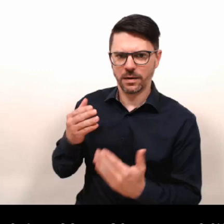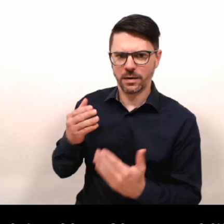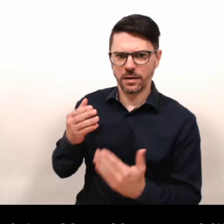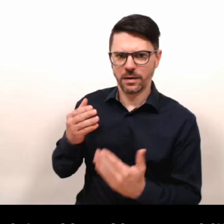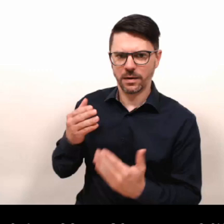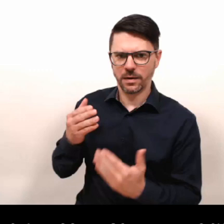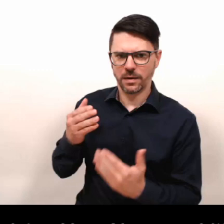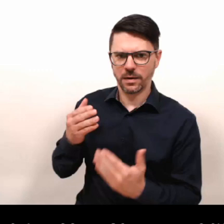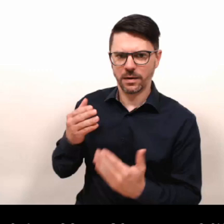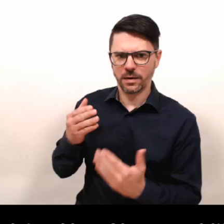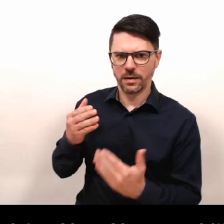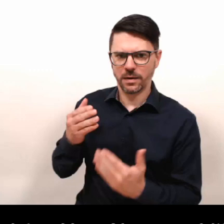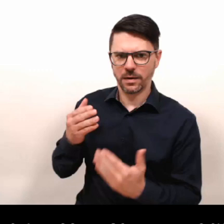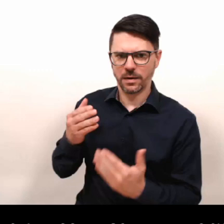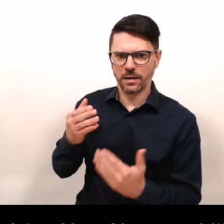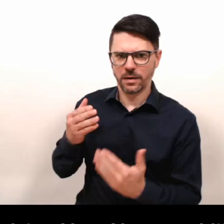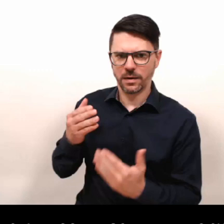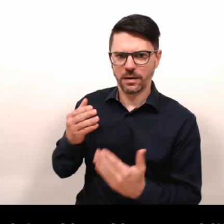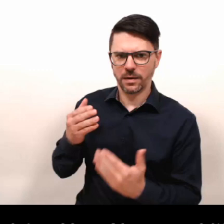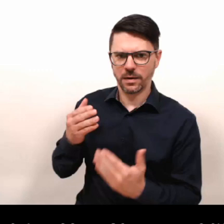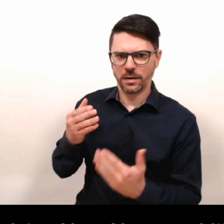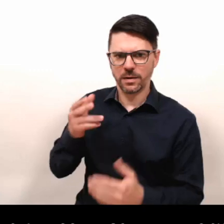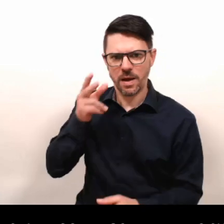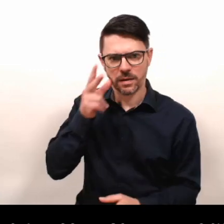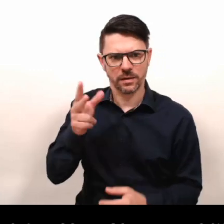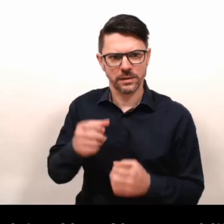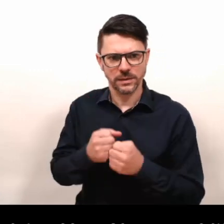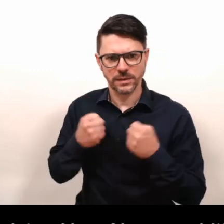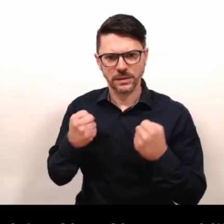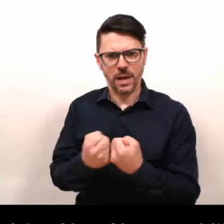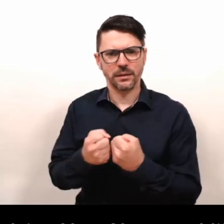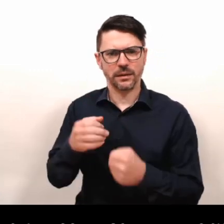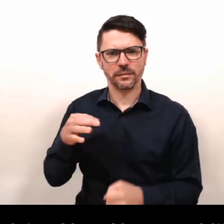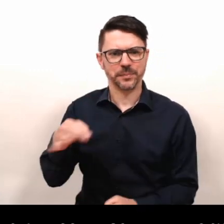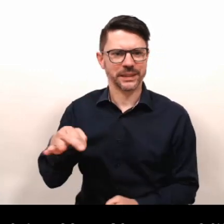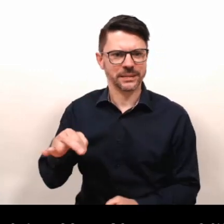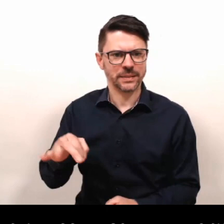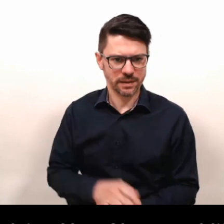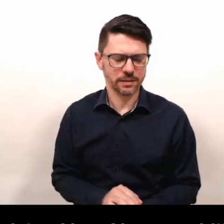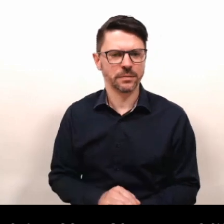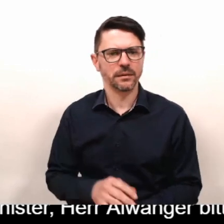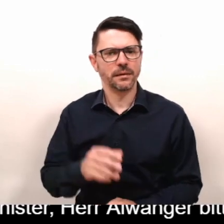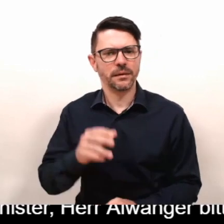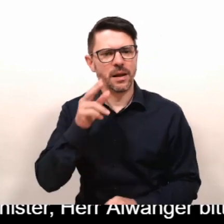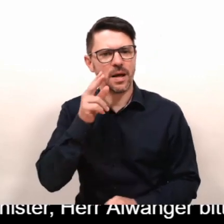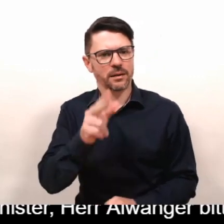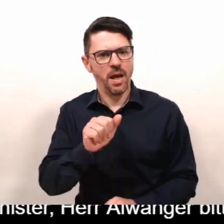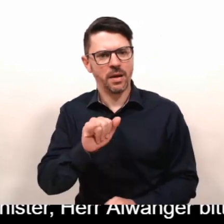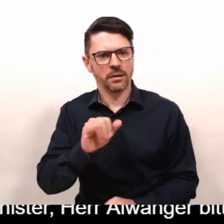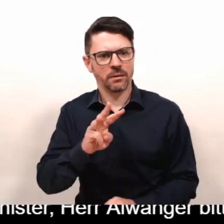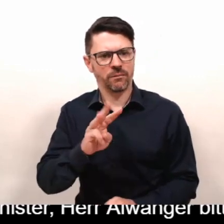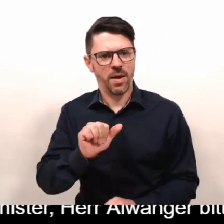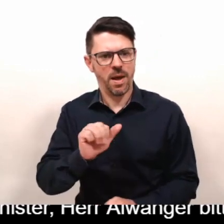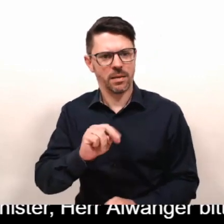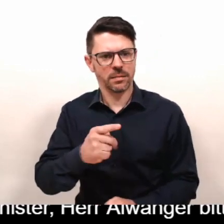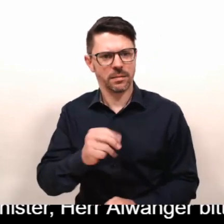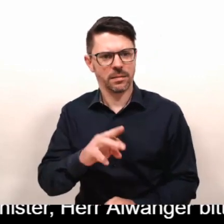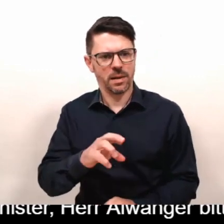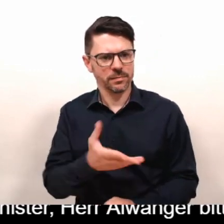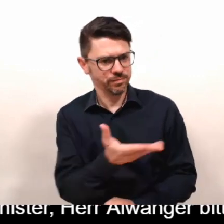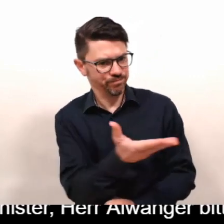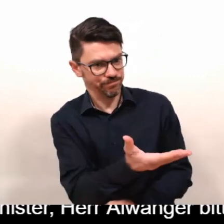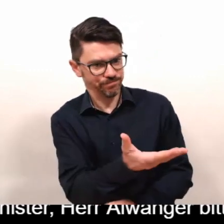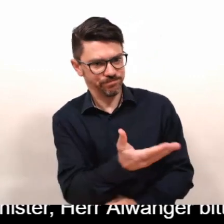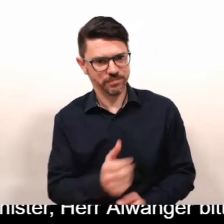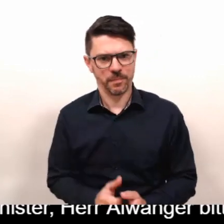weniger Menschen kommen würden. Also in etwa die Hälfte der Normalzeit, das ist unter diesen Bedingungen mehr als in Ordnung,